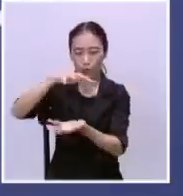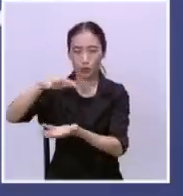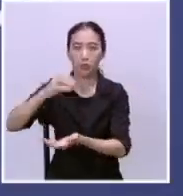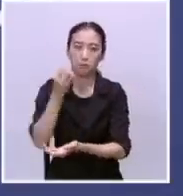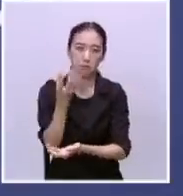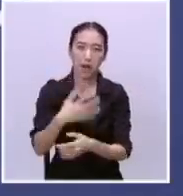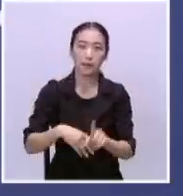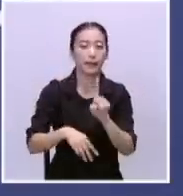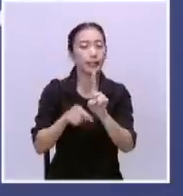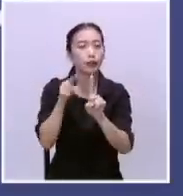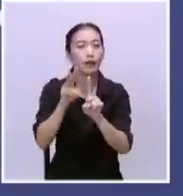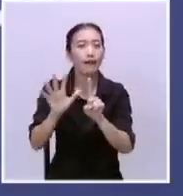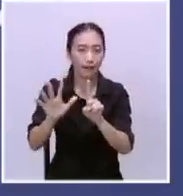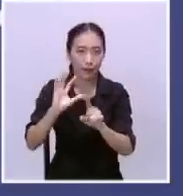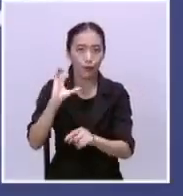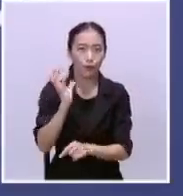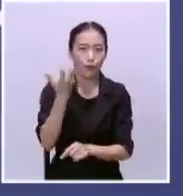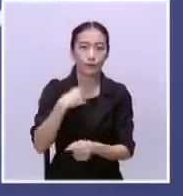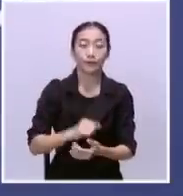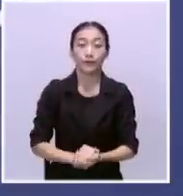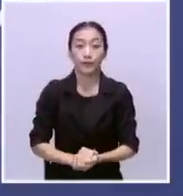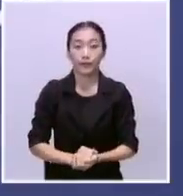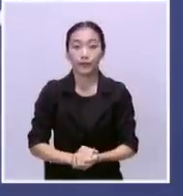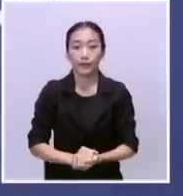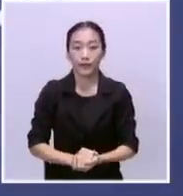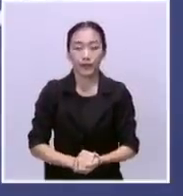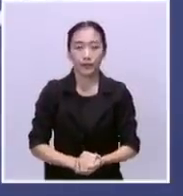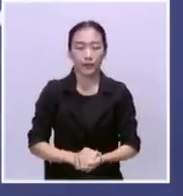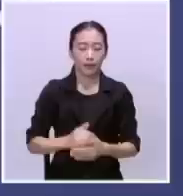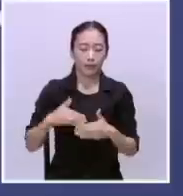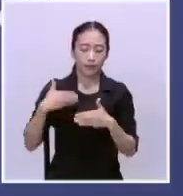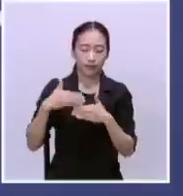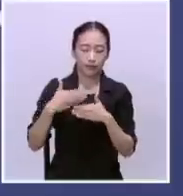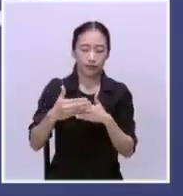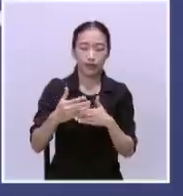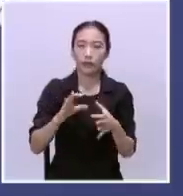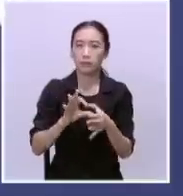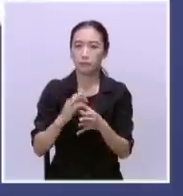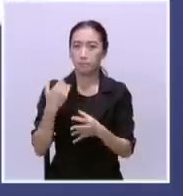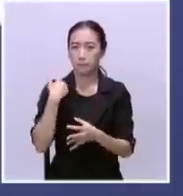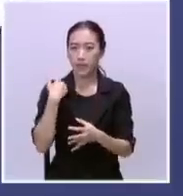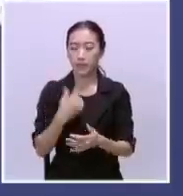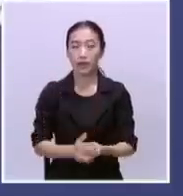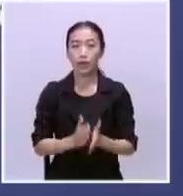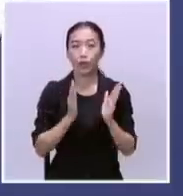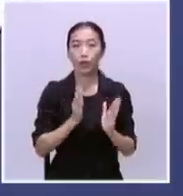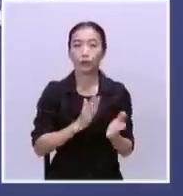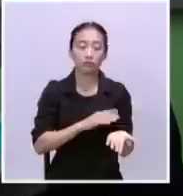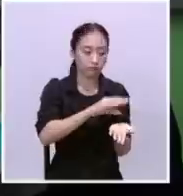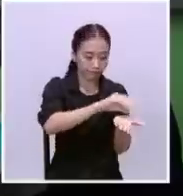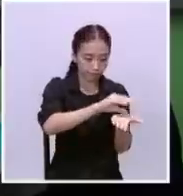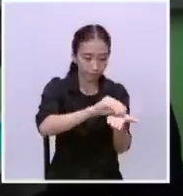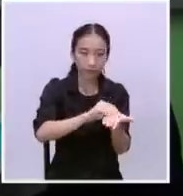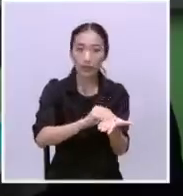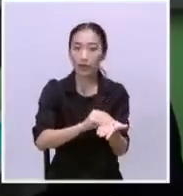สื่อตะวันตกในช่วงหลายปีที่ผ่านมาก็รายงานเรื่องของการละเมิดสิทธิมนุษยชนต่อชาวอุยกูร์ในซินเจียงนะคะโดยบอกว่ามี